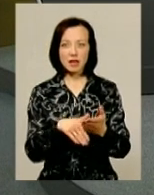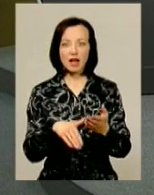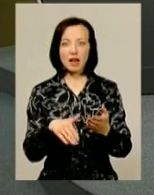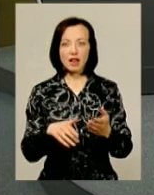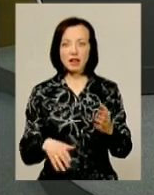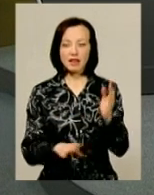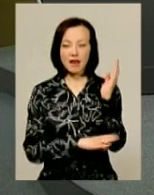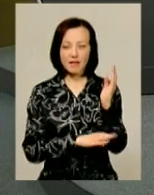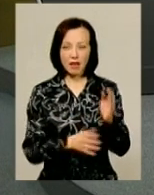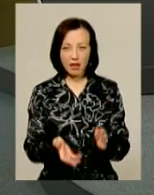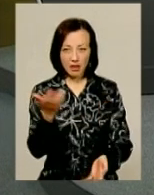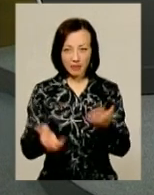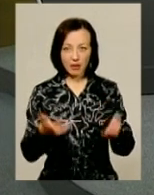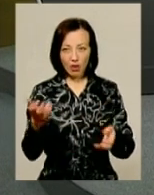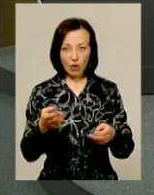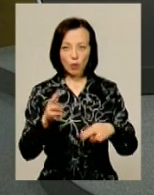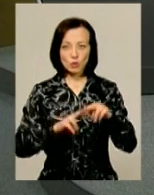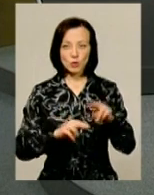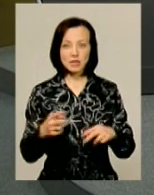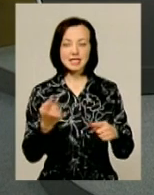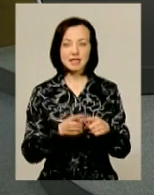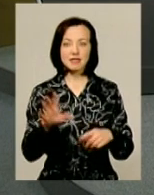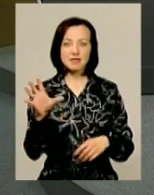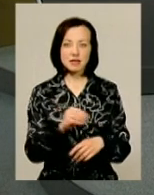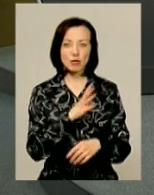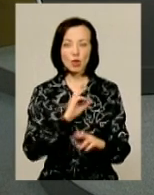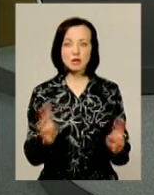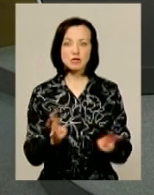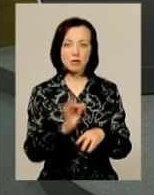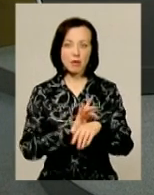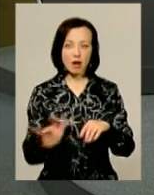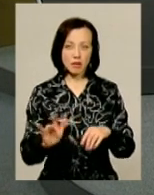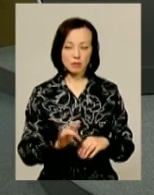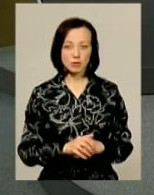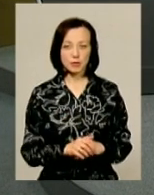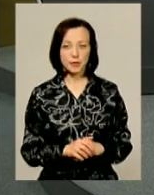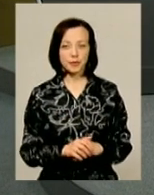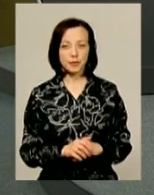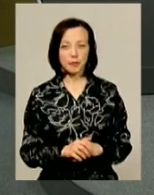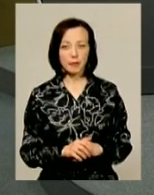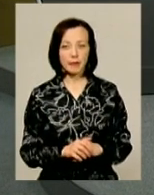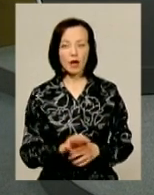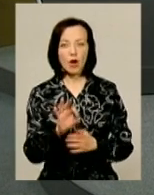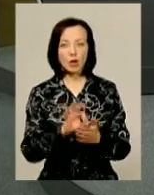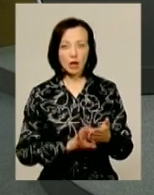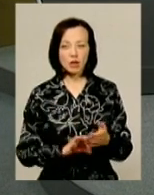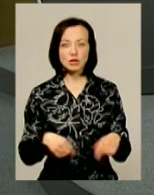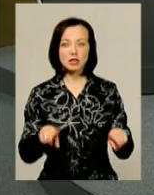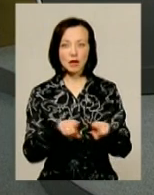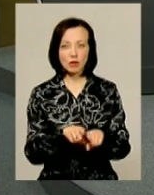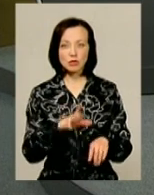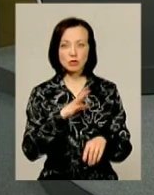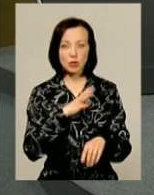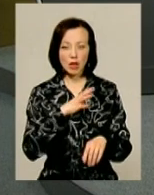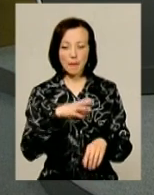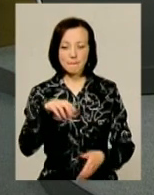дерев'яних якихось конструкцій, і також його це все було спалено на худобомогильнику. Одразу також були виставлені